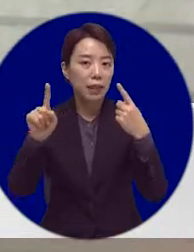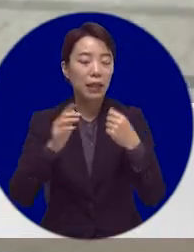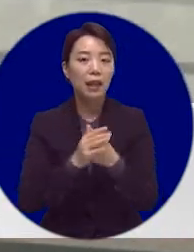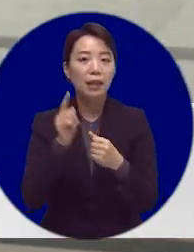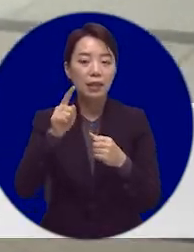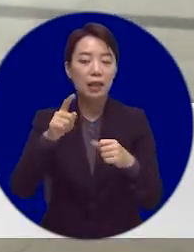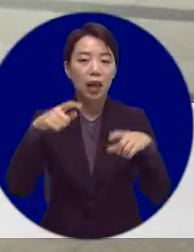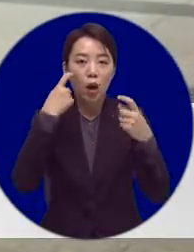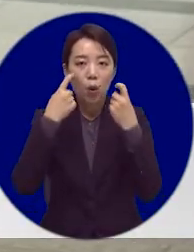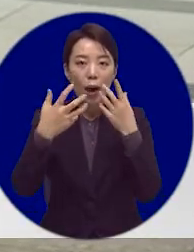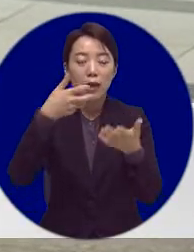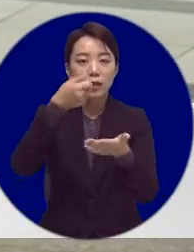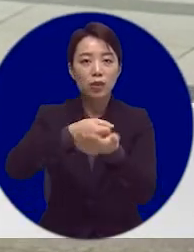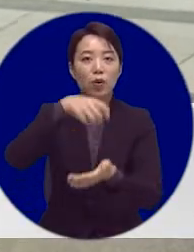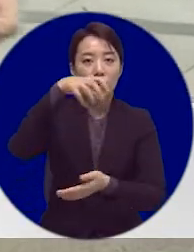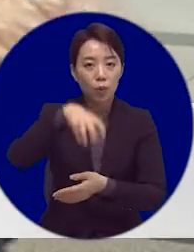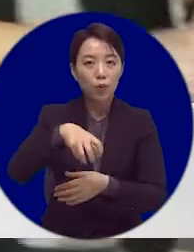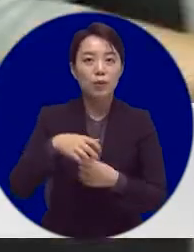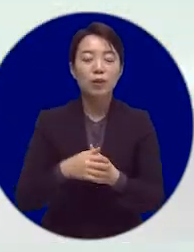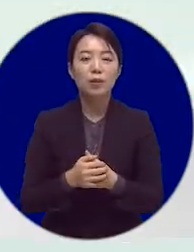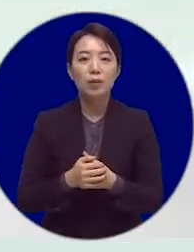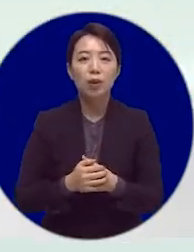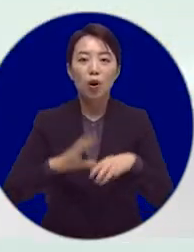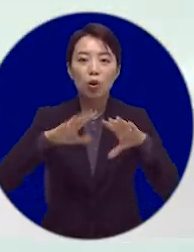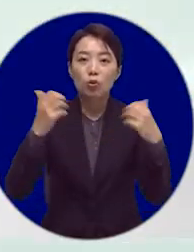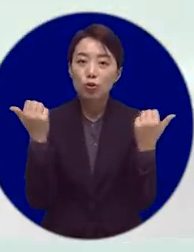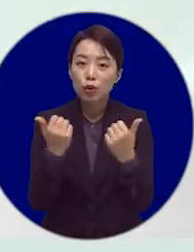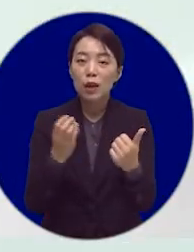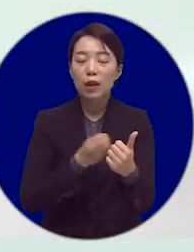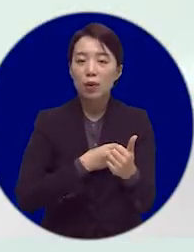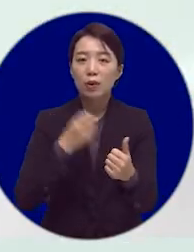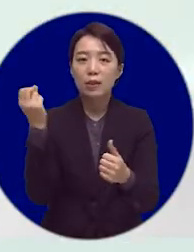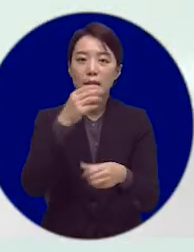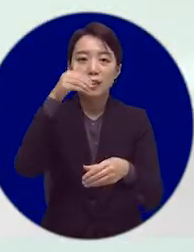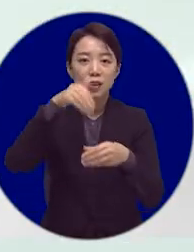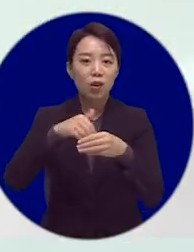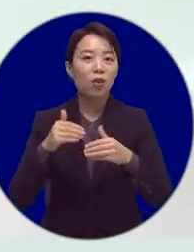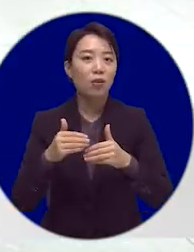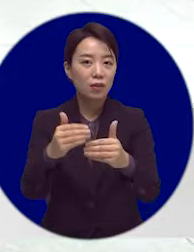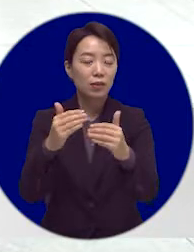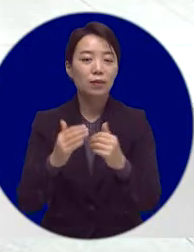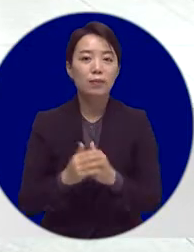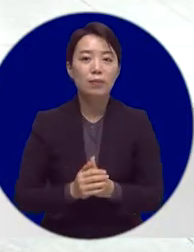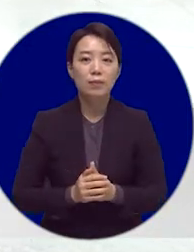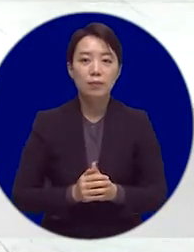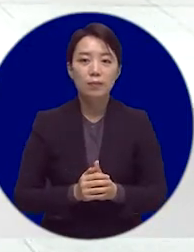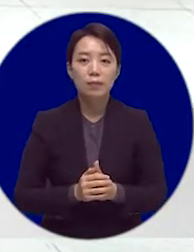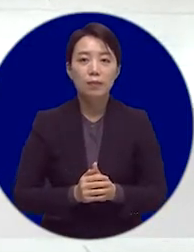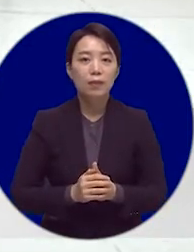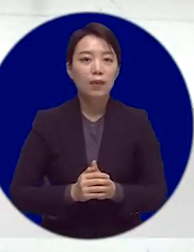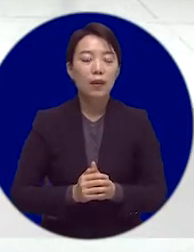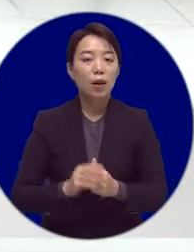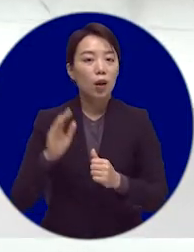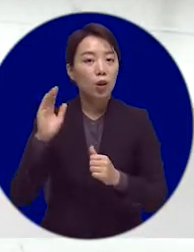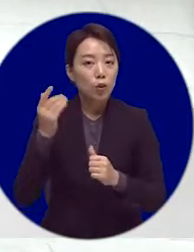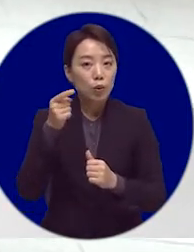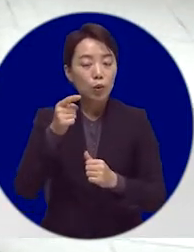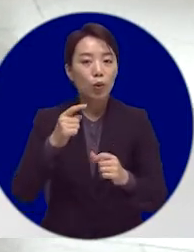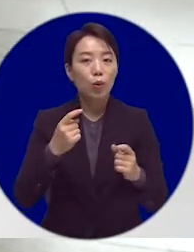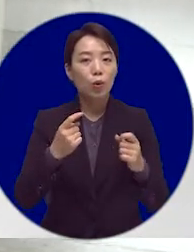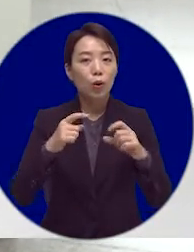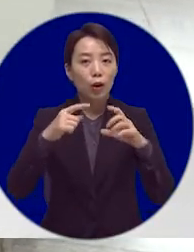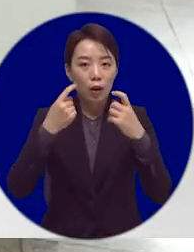31일까지 실시 사유가 확정된 지역을 대상으로 국회의원 재보궐선거가 실시되는데요. 최종